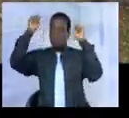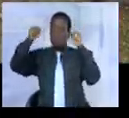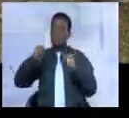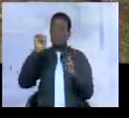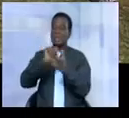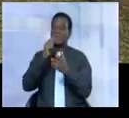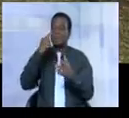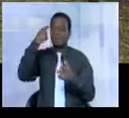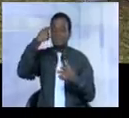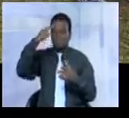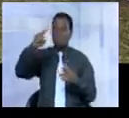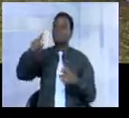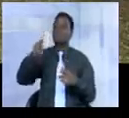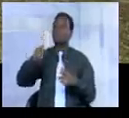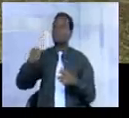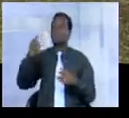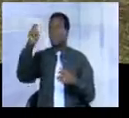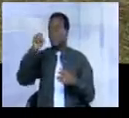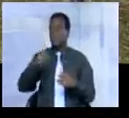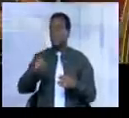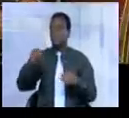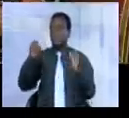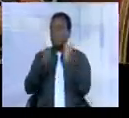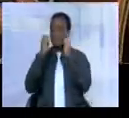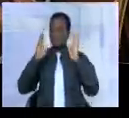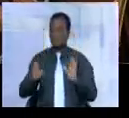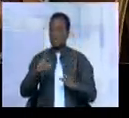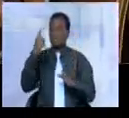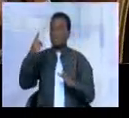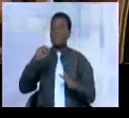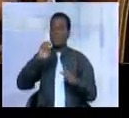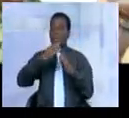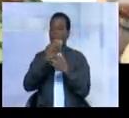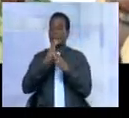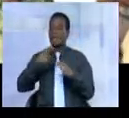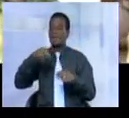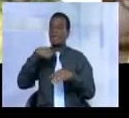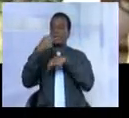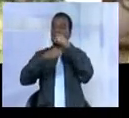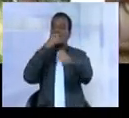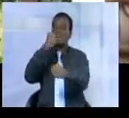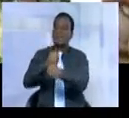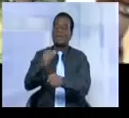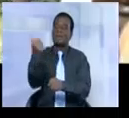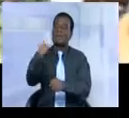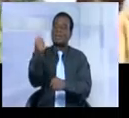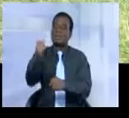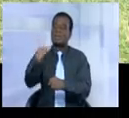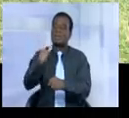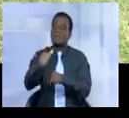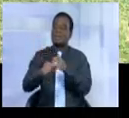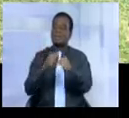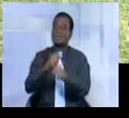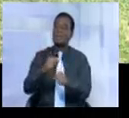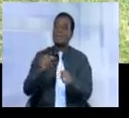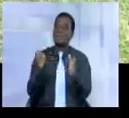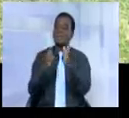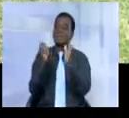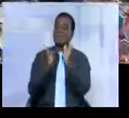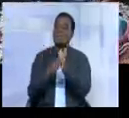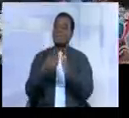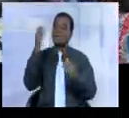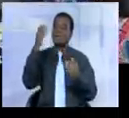pensionnaires de l'orphelinat fille de Grand Bassam, et c'est l'une d'entre elles, âgée de 10 ans, élève au CM2, qui a souhaité